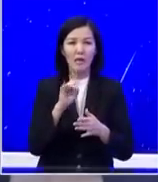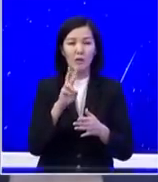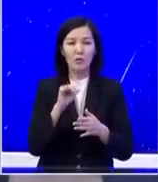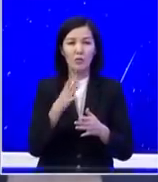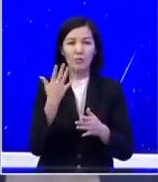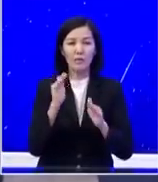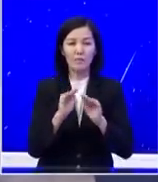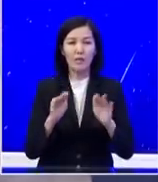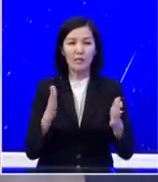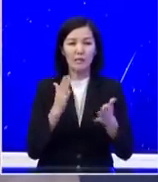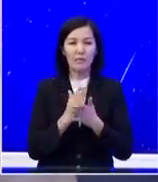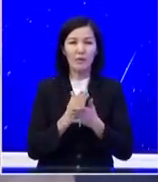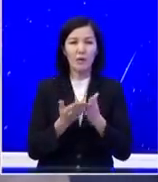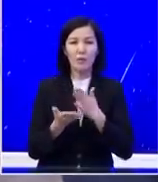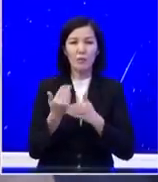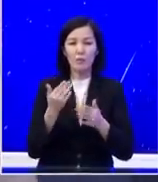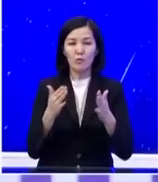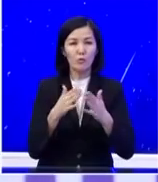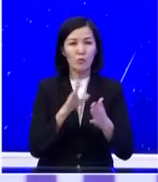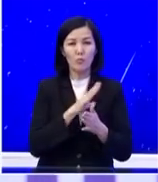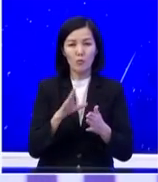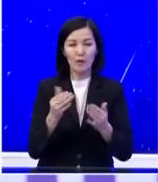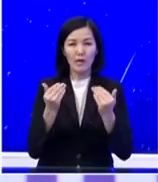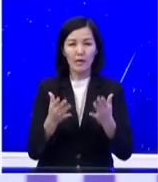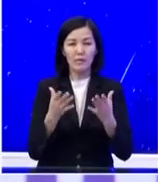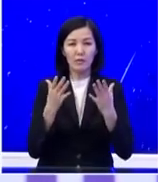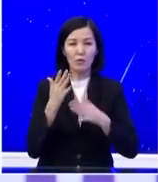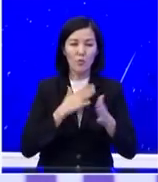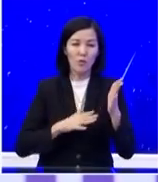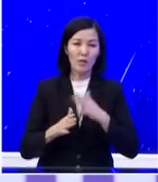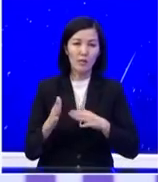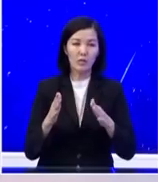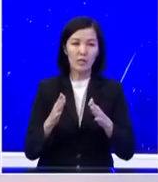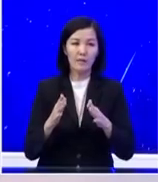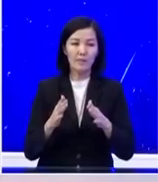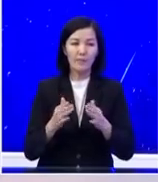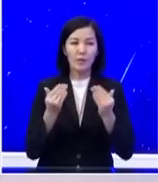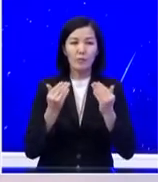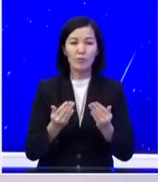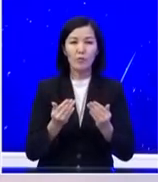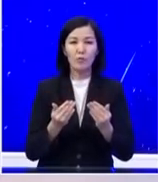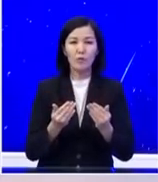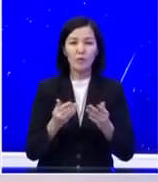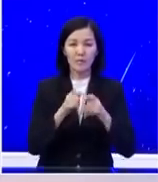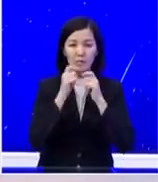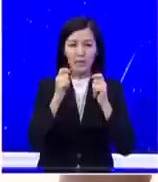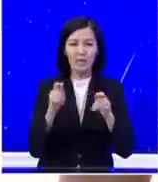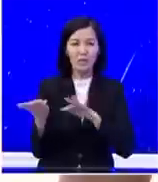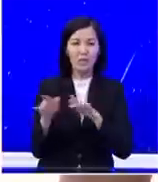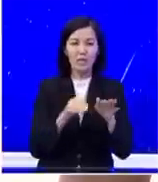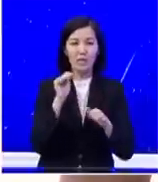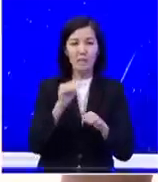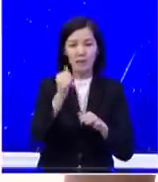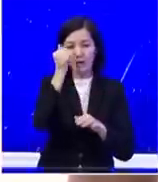ауданында тұрады. Бұрын соңды жеке басында үйі болмапты. Қазіргі қуанышын сөзбен жеткізе алмайды. Бүгінгі жасап жатқан шараларыңызға мында